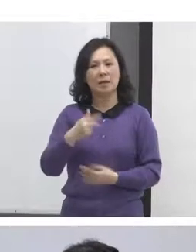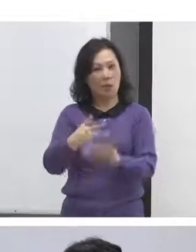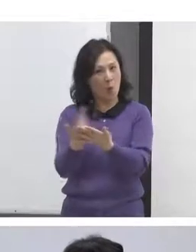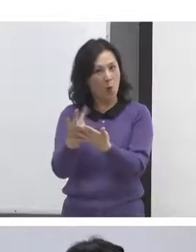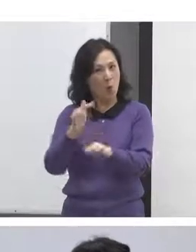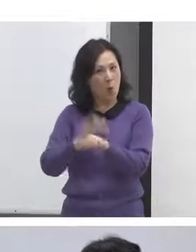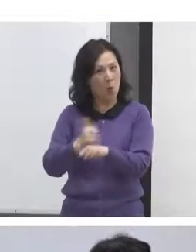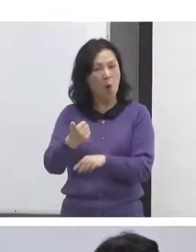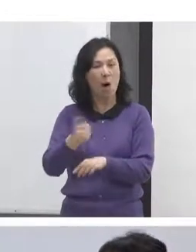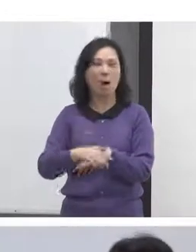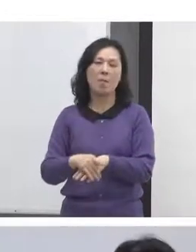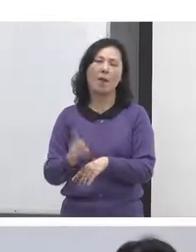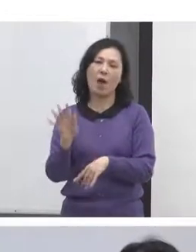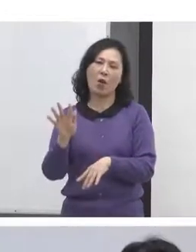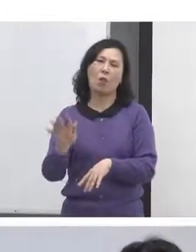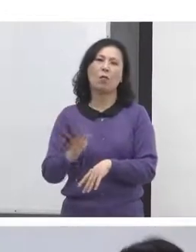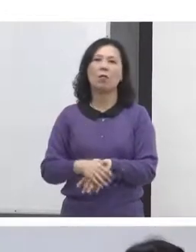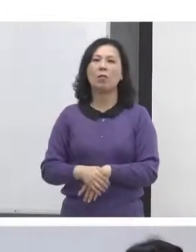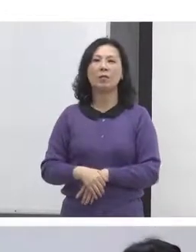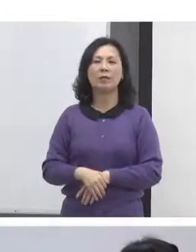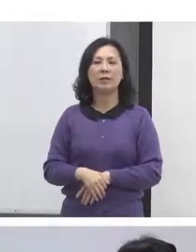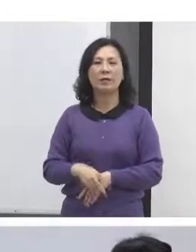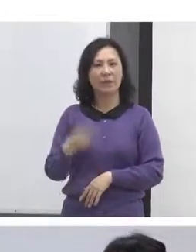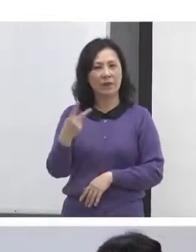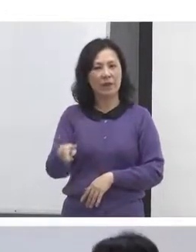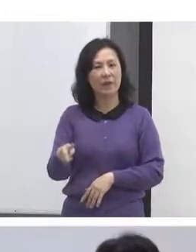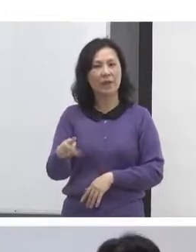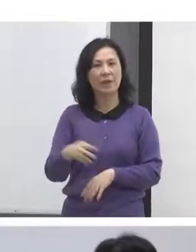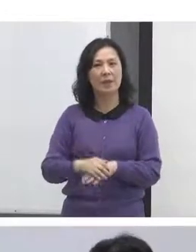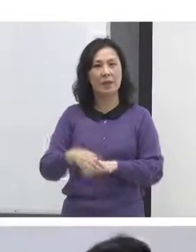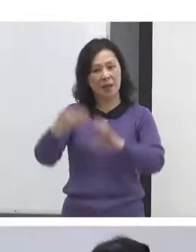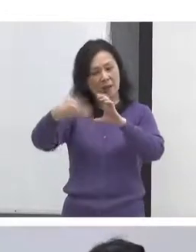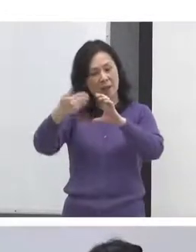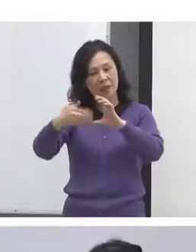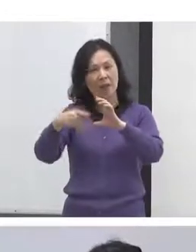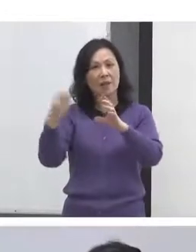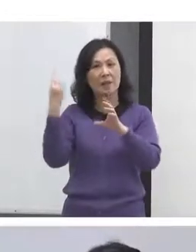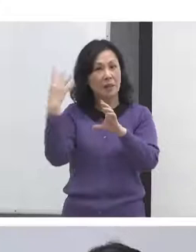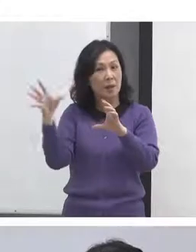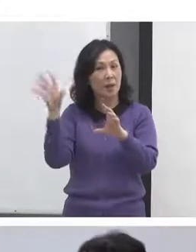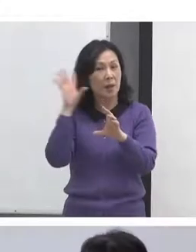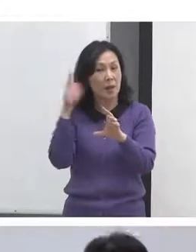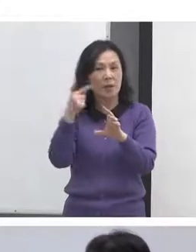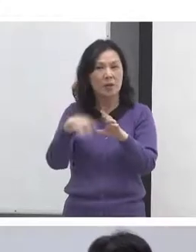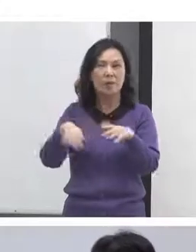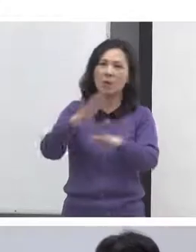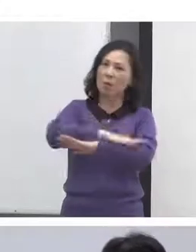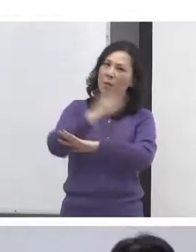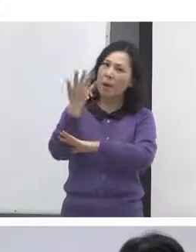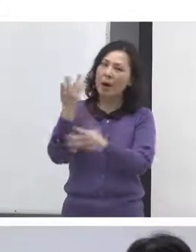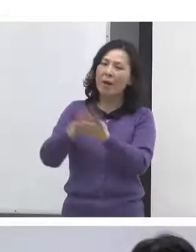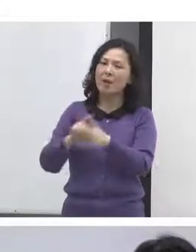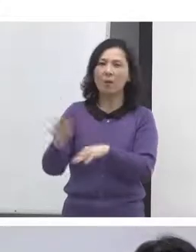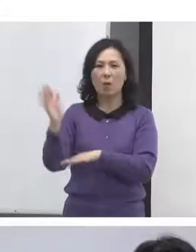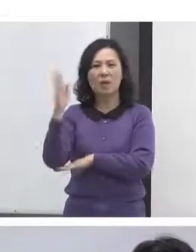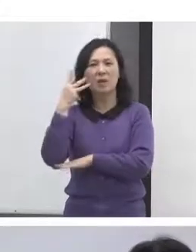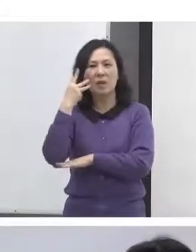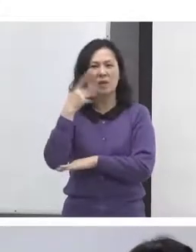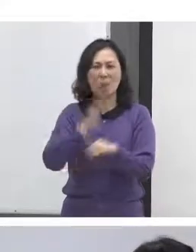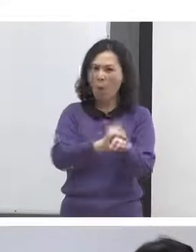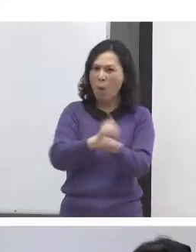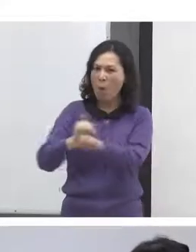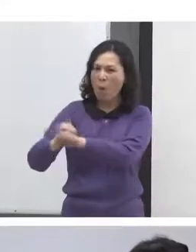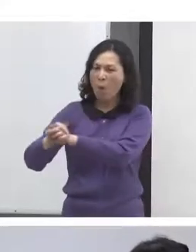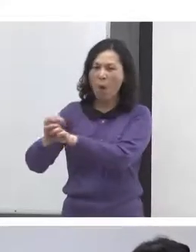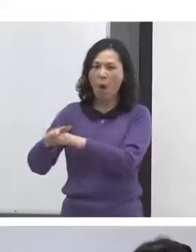的人，像志浩也有各一半嘛，哈，那还有那个媒体界跟传统搞政治的，好，那这些人呢，他